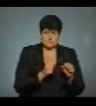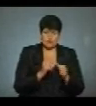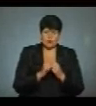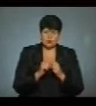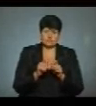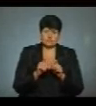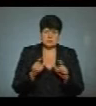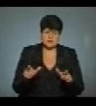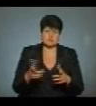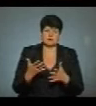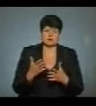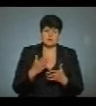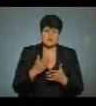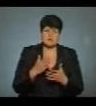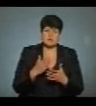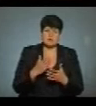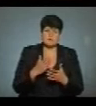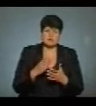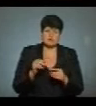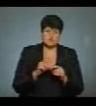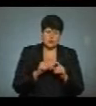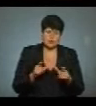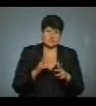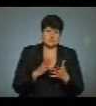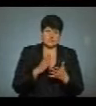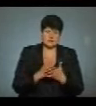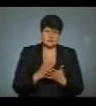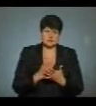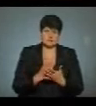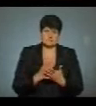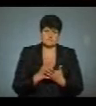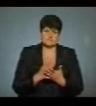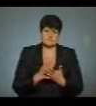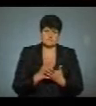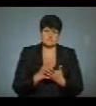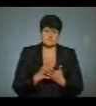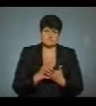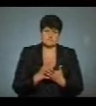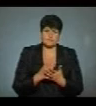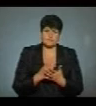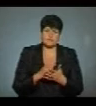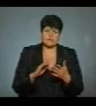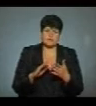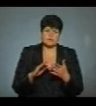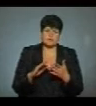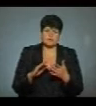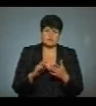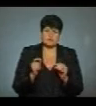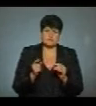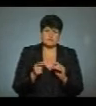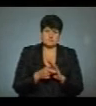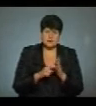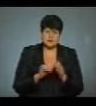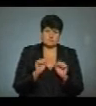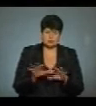закладі без винятку і дошкільні установи. І в школах у нас є так звані медичні кабінети, де є ізольовані, можуть